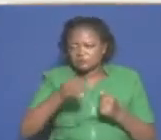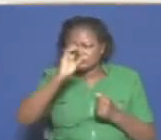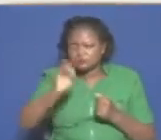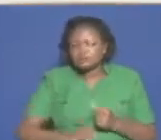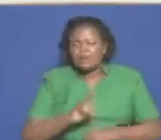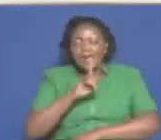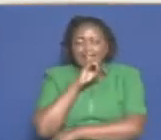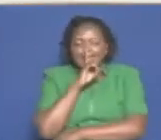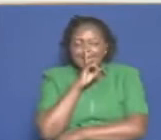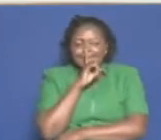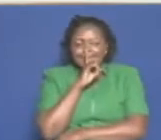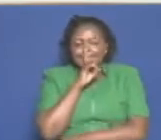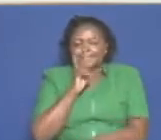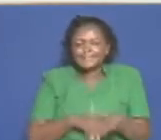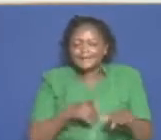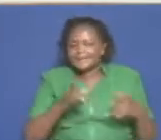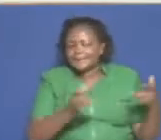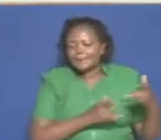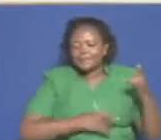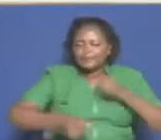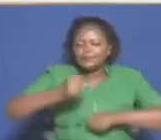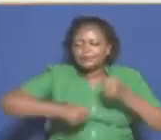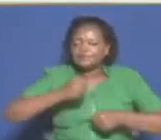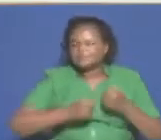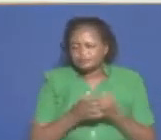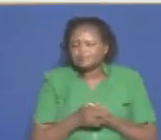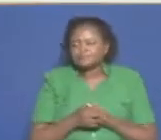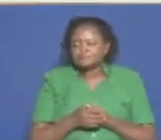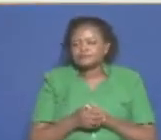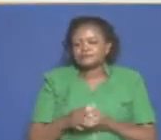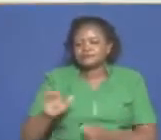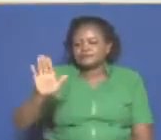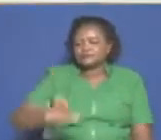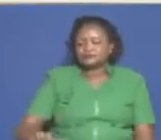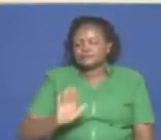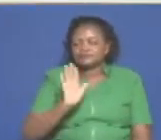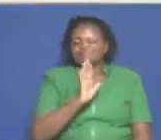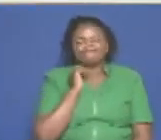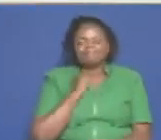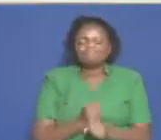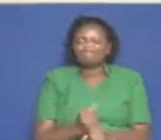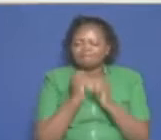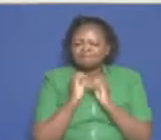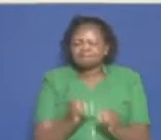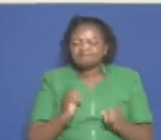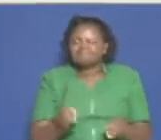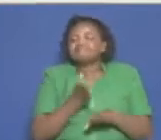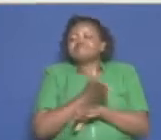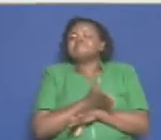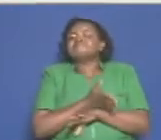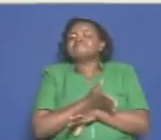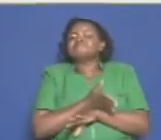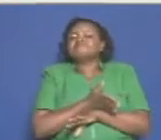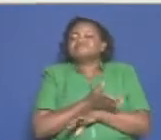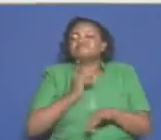unyamaza tu. Na ukiangalia pia vitendo kwa ni constituencies zao hawafanyi kazi. Unapata wakienda kutoa rating, wale wanaongea